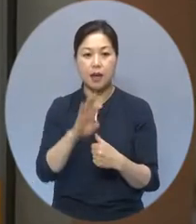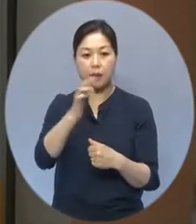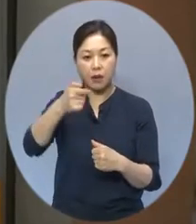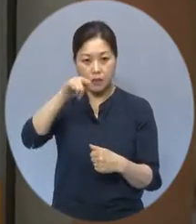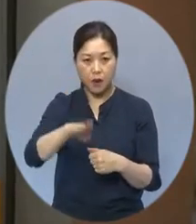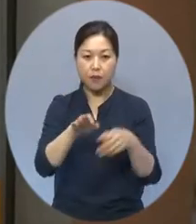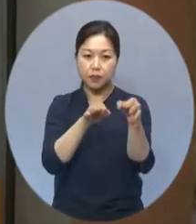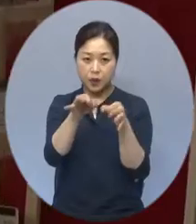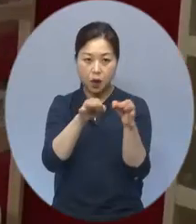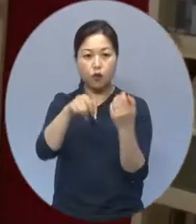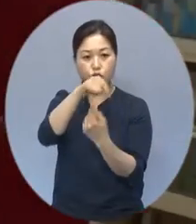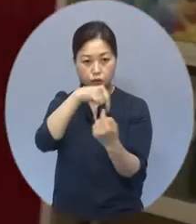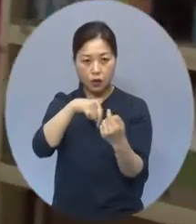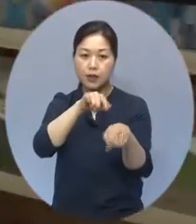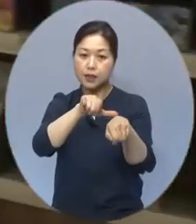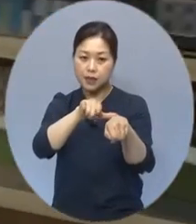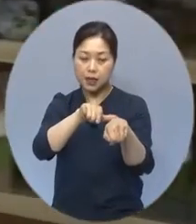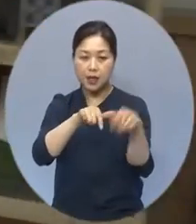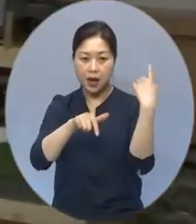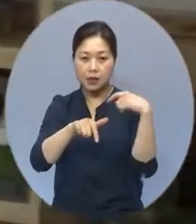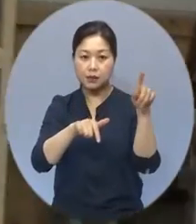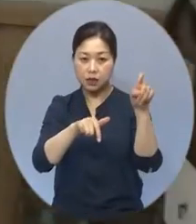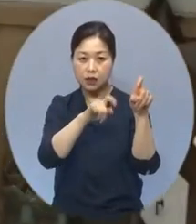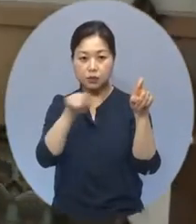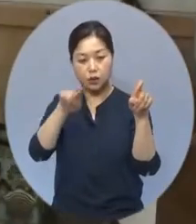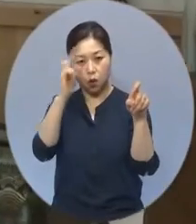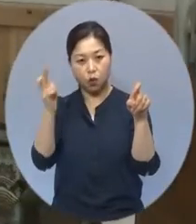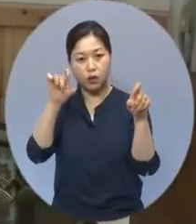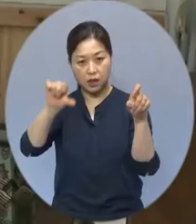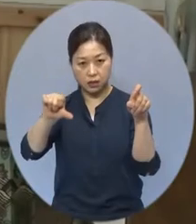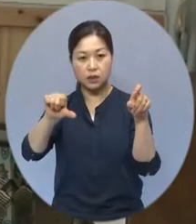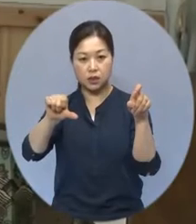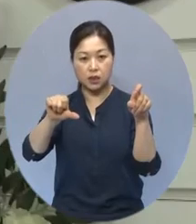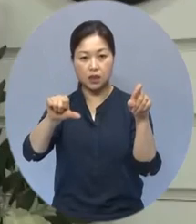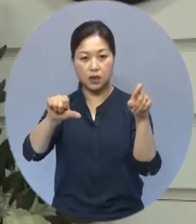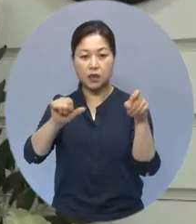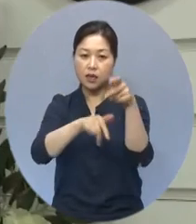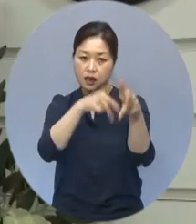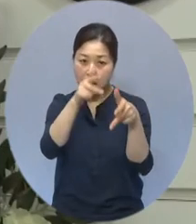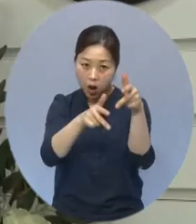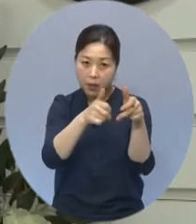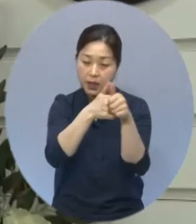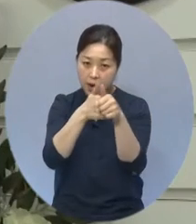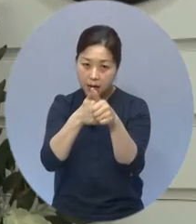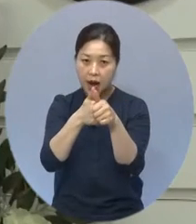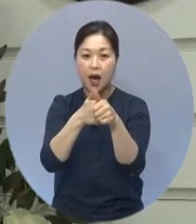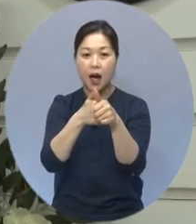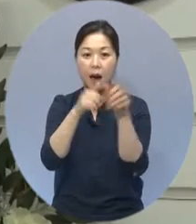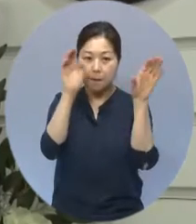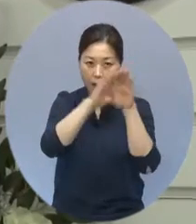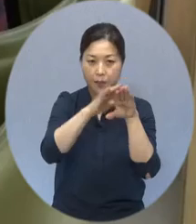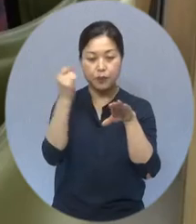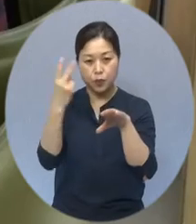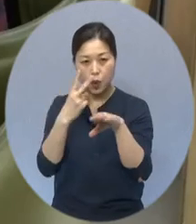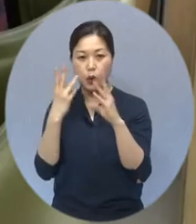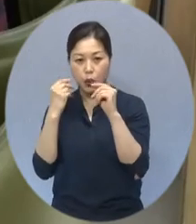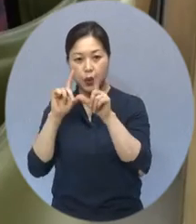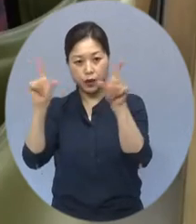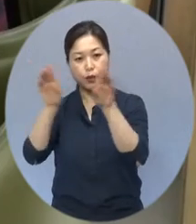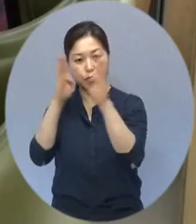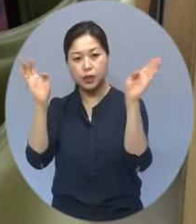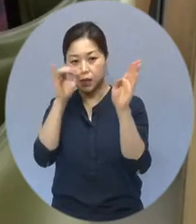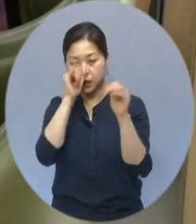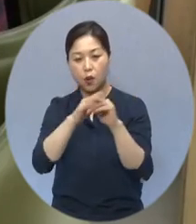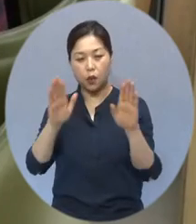운영 시간은 오전 11시부터 오후 5시까지로 사업에 따라 야간과 주말에도 문을 열고 오는